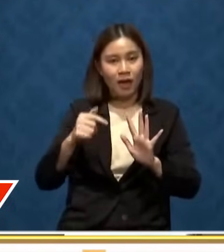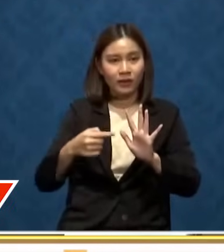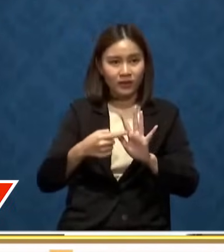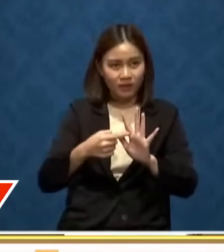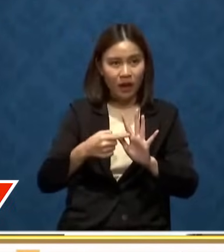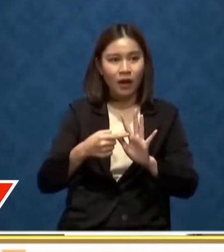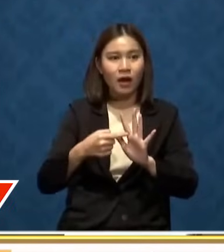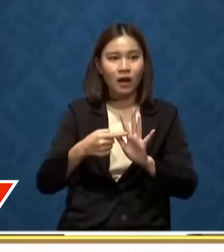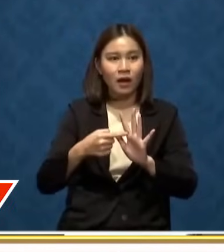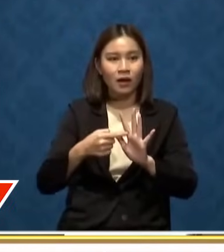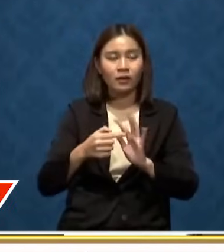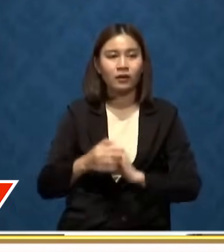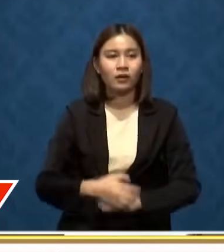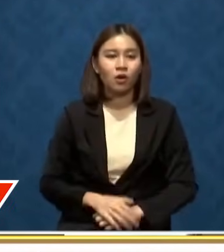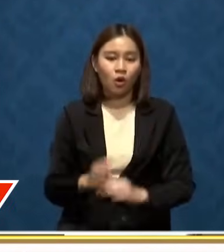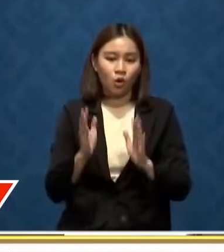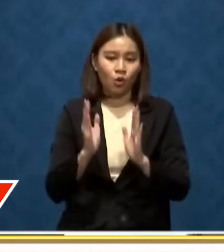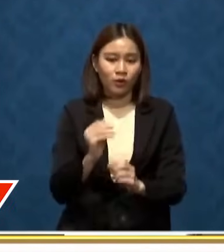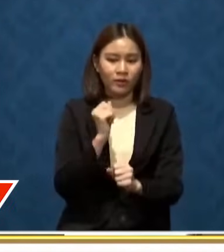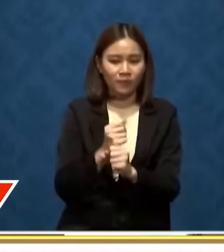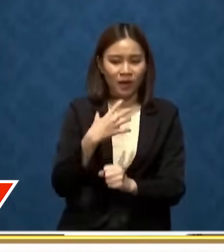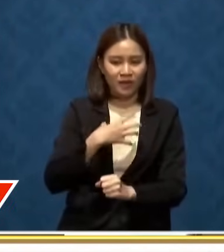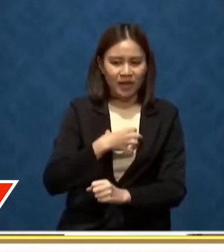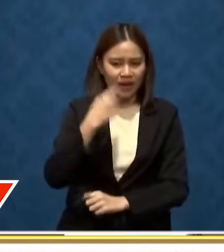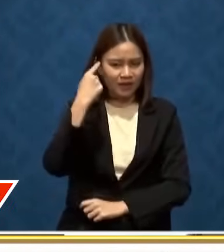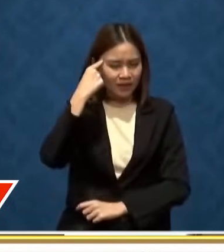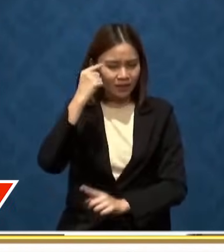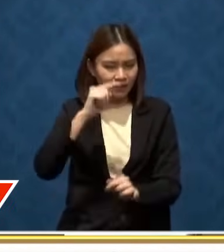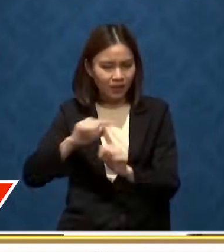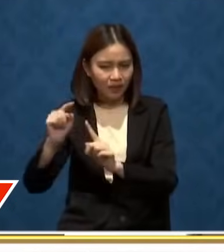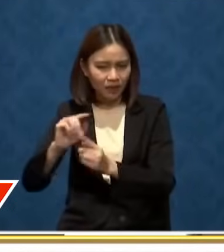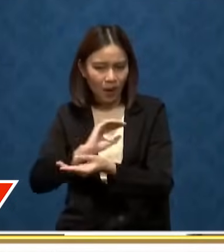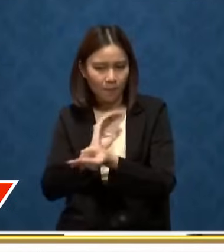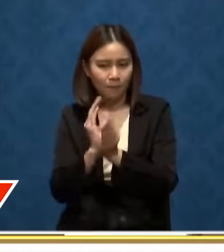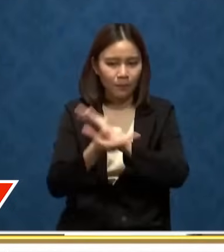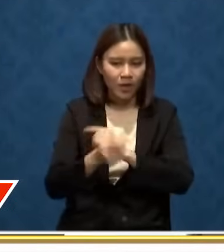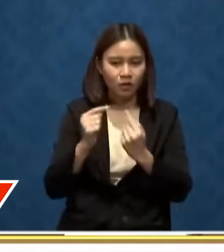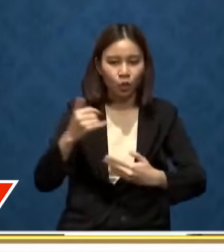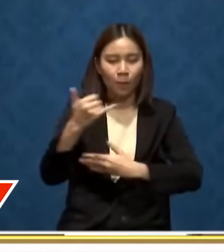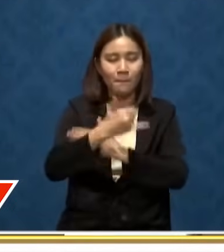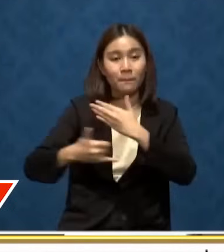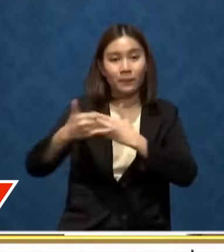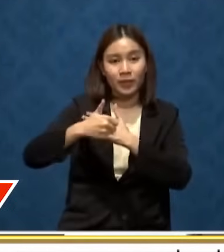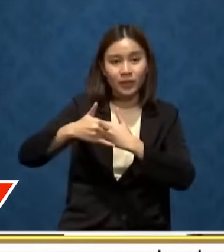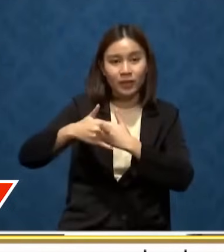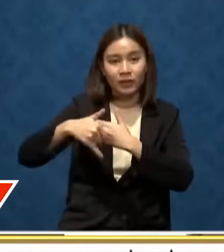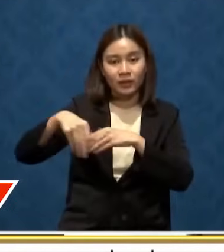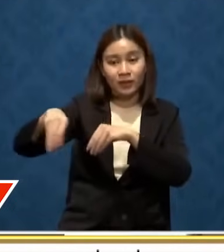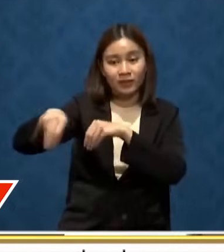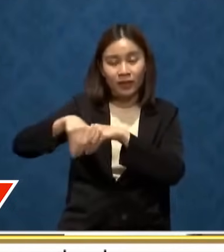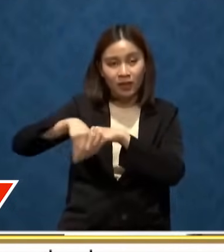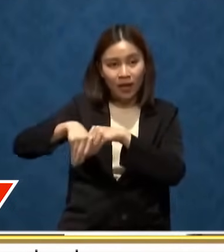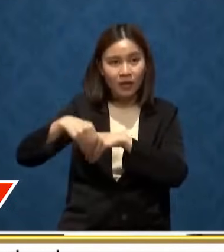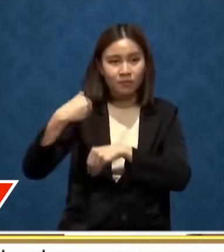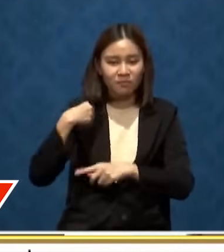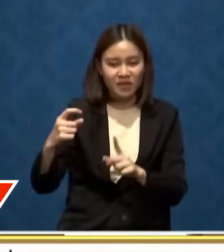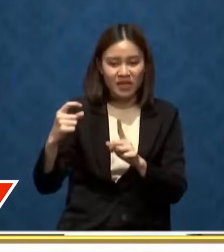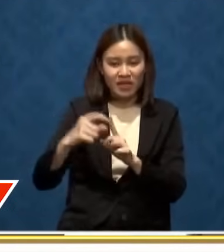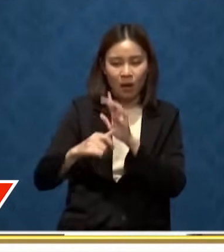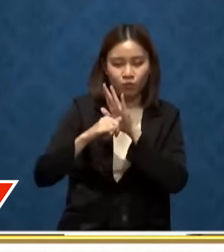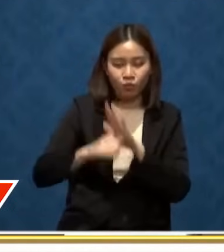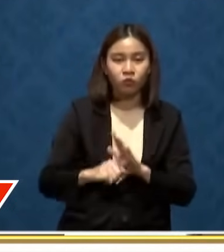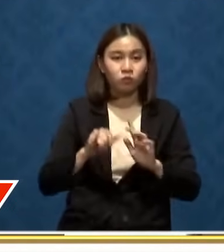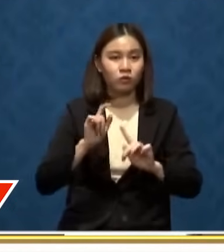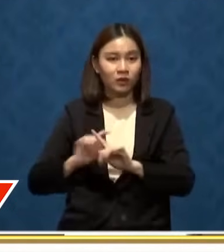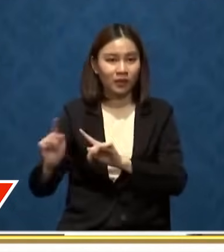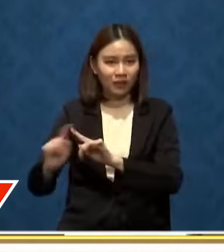คือผู้สร้างต้องการเปลี่ยนแปลงอคติที่เรามีกับประเทศเพื่อนบ้านนะคะเรามีคำเหยียดต่างๆมากม